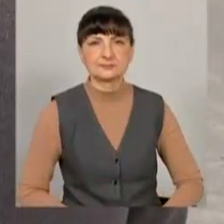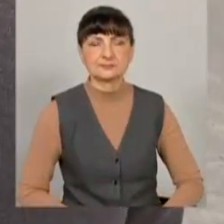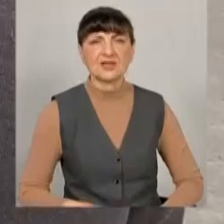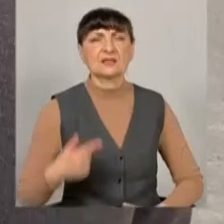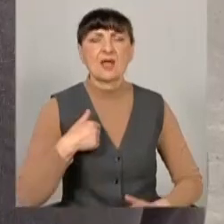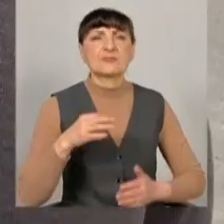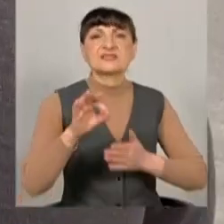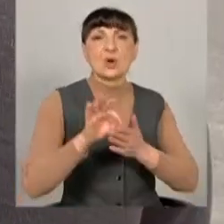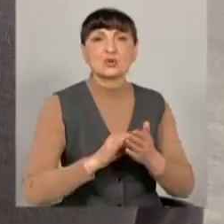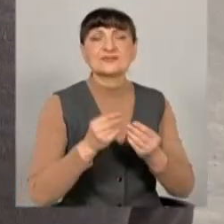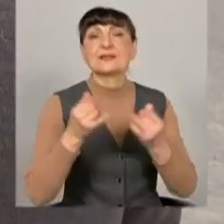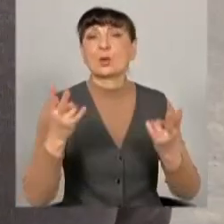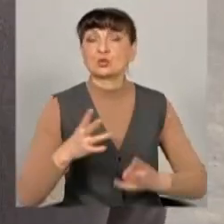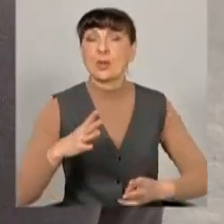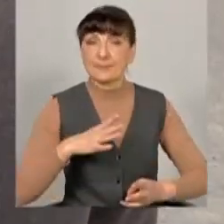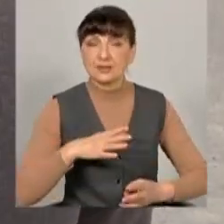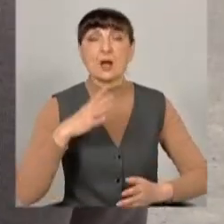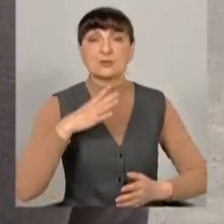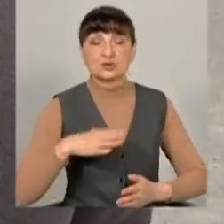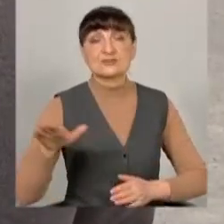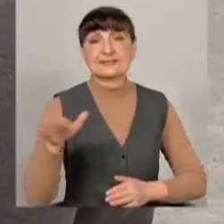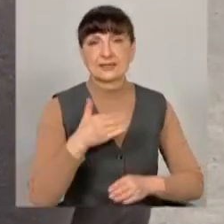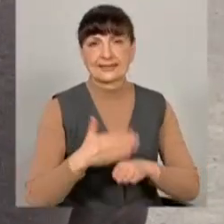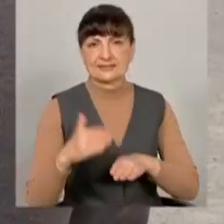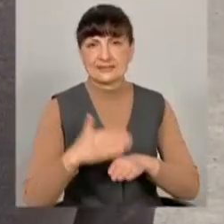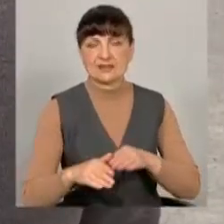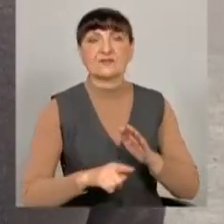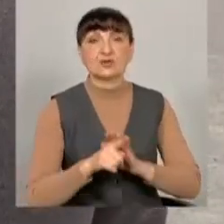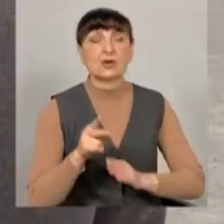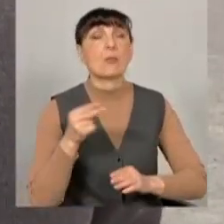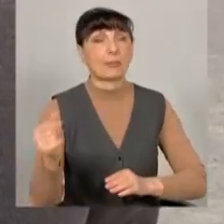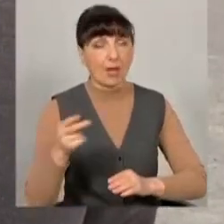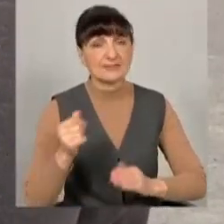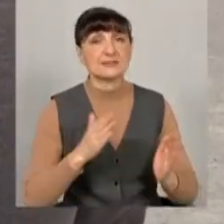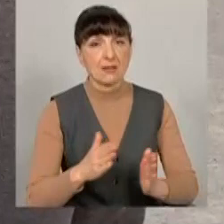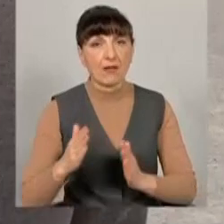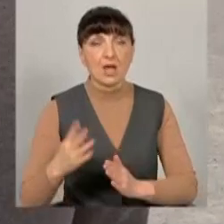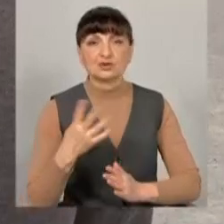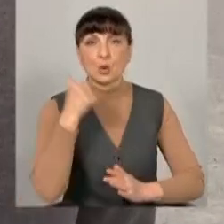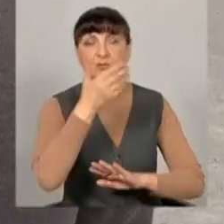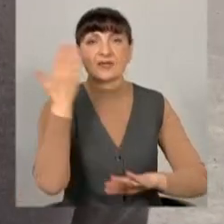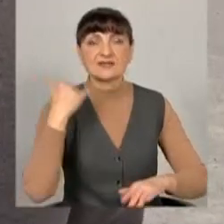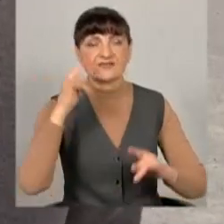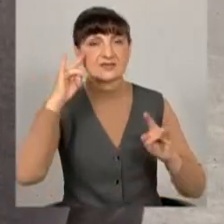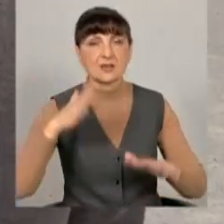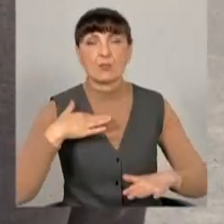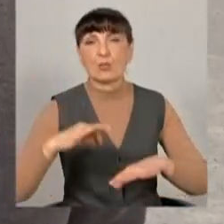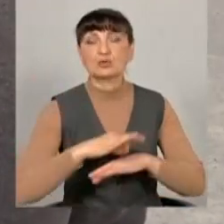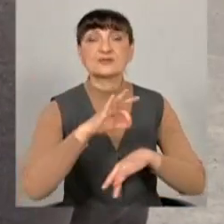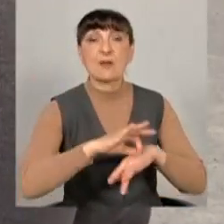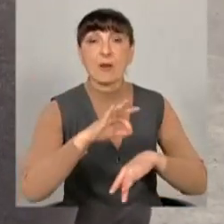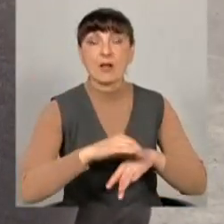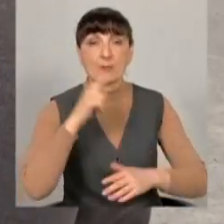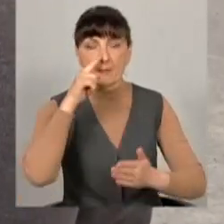Нам срочно понадобились деньги. Пришлось взять кредит. Вначале исправно оплачивали, но 4 года назад внезапно заболел муж, и